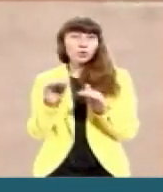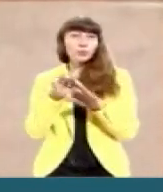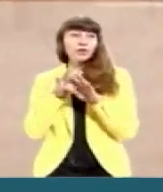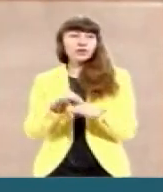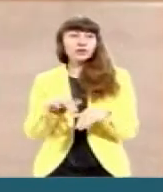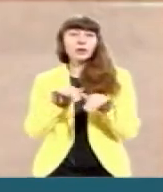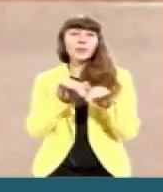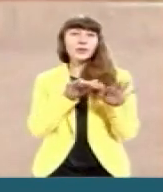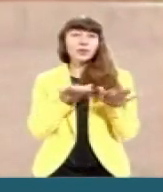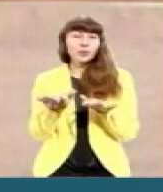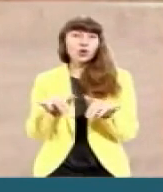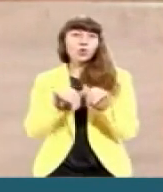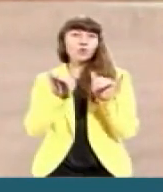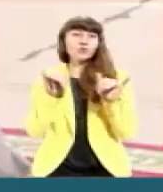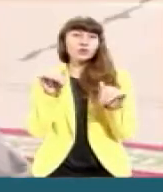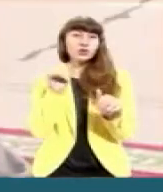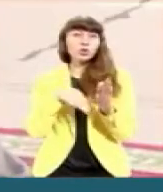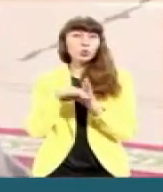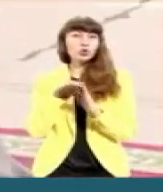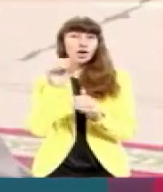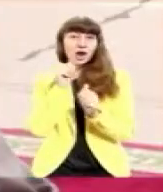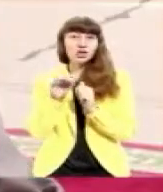проводимого мероприятия поднимается с каждым разом.